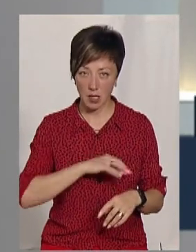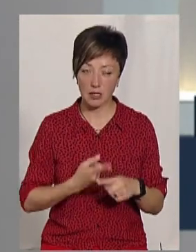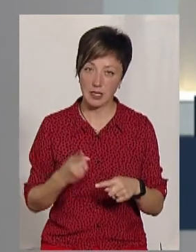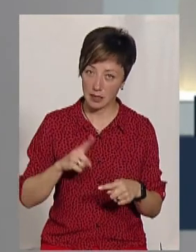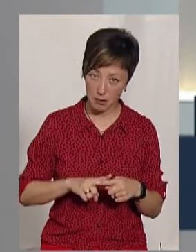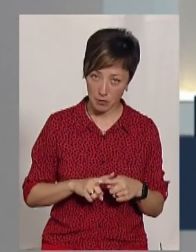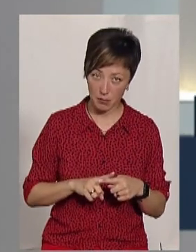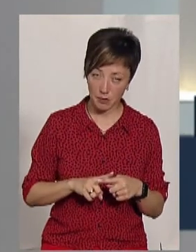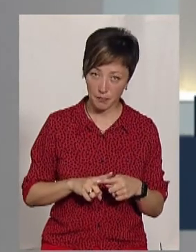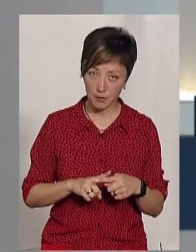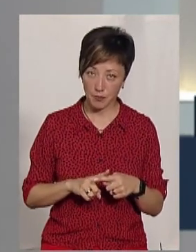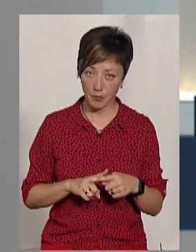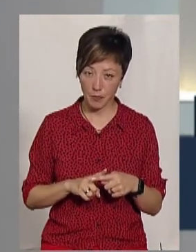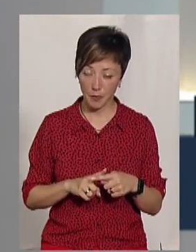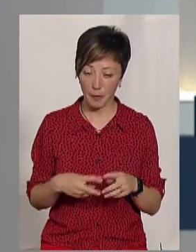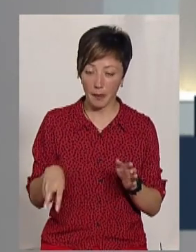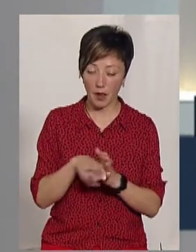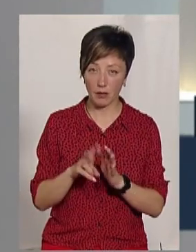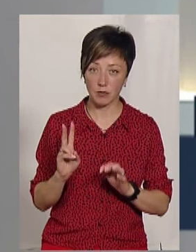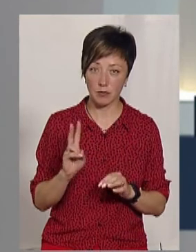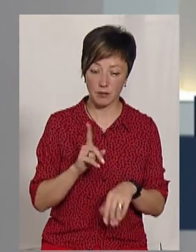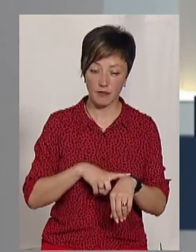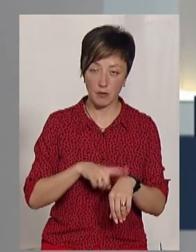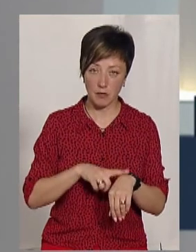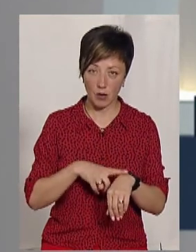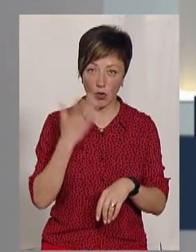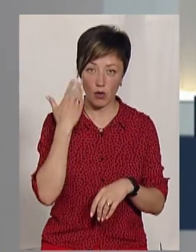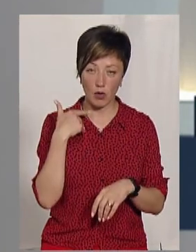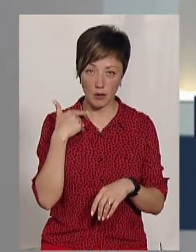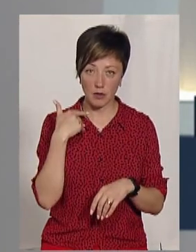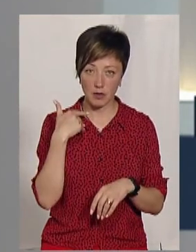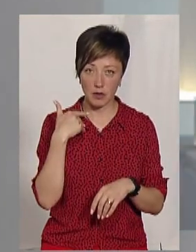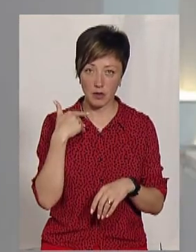скористатися поїздкою у ті часи, коли